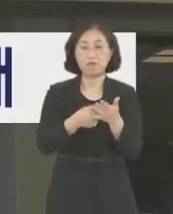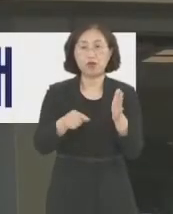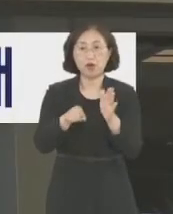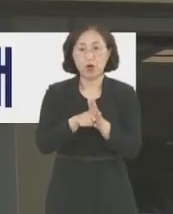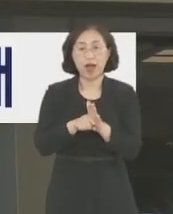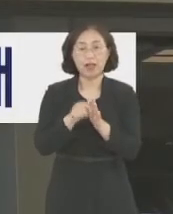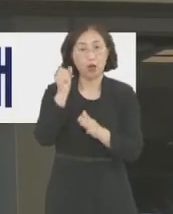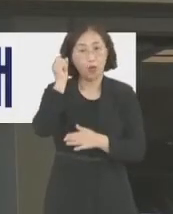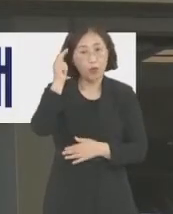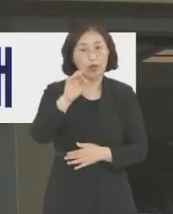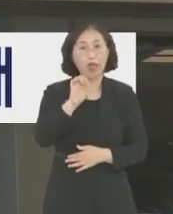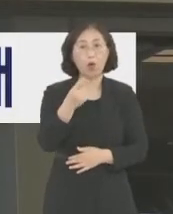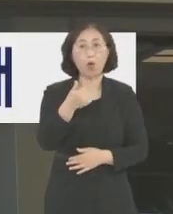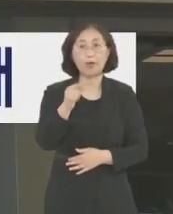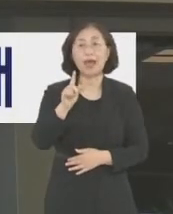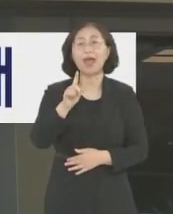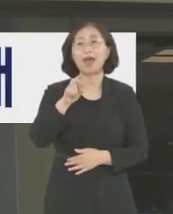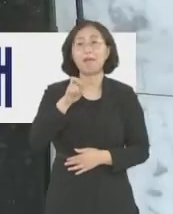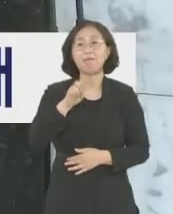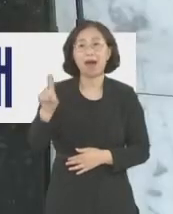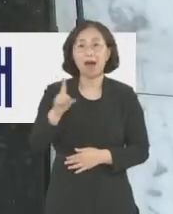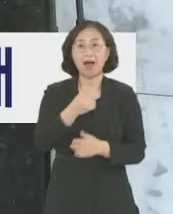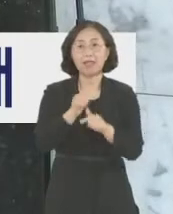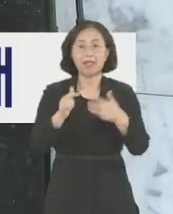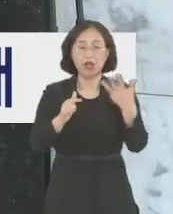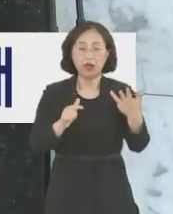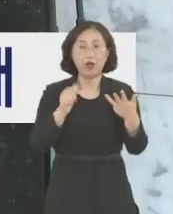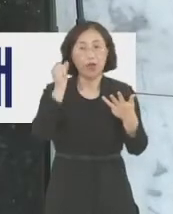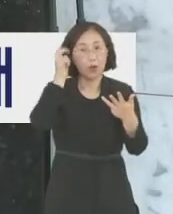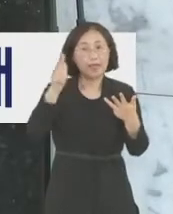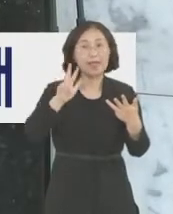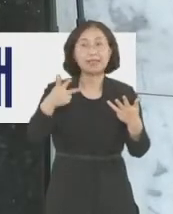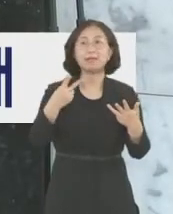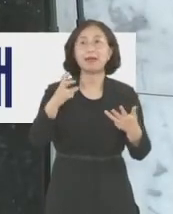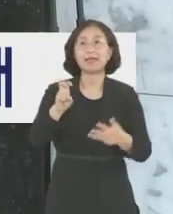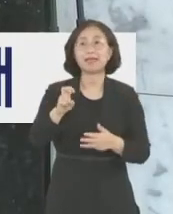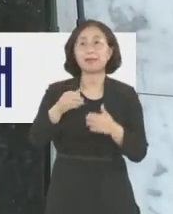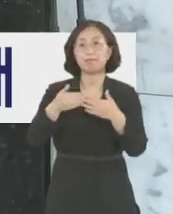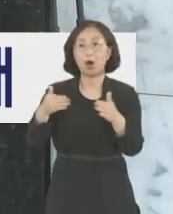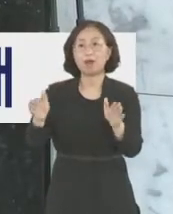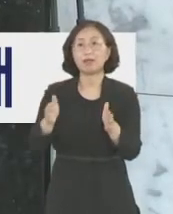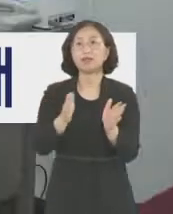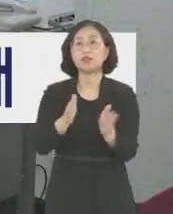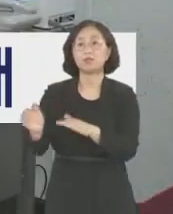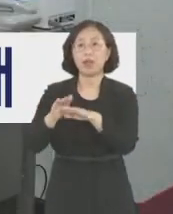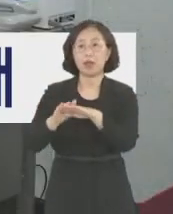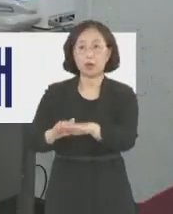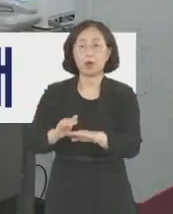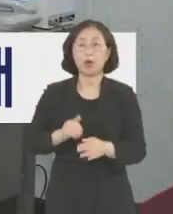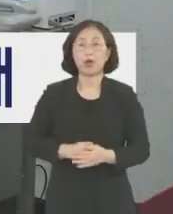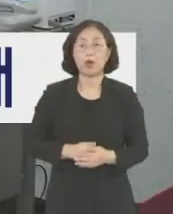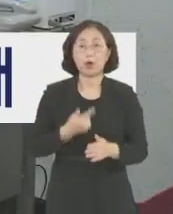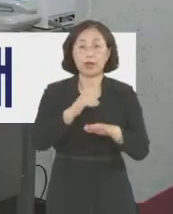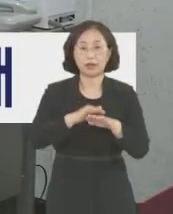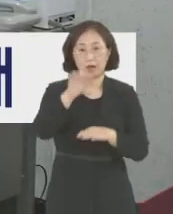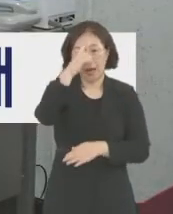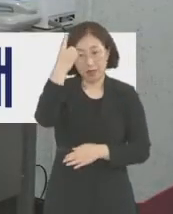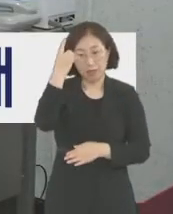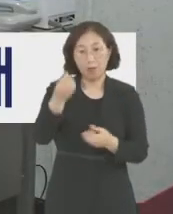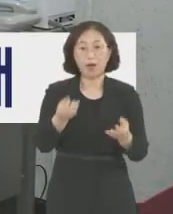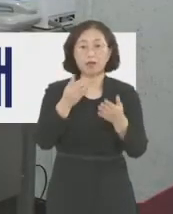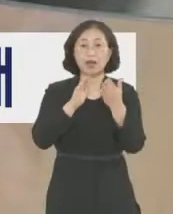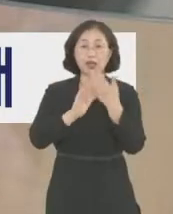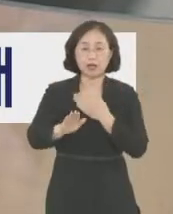경우 호텔 오노마와 롯데시티호텔 등 8개 호텔의 720 객지를 확보한 상태입니다 대전 엑스포 이후